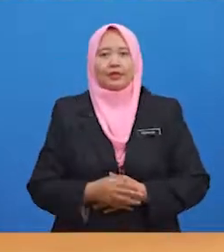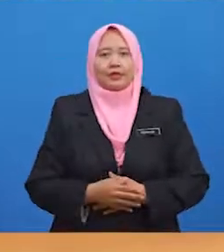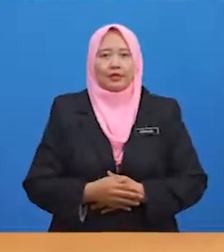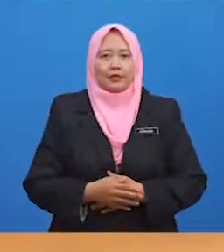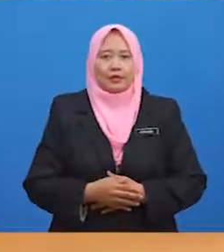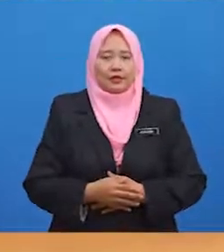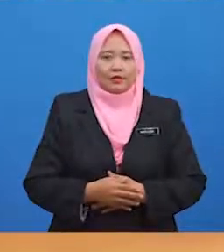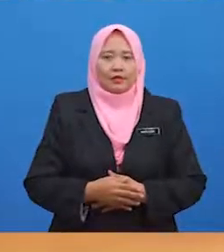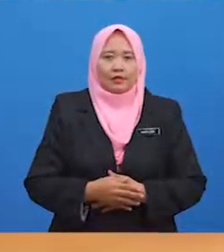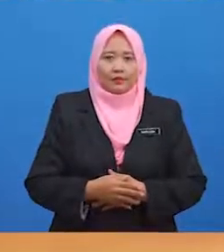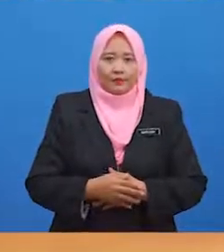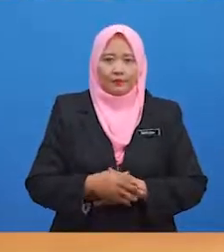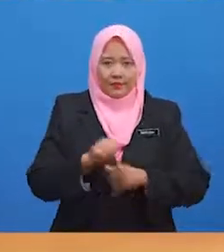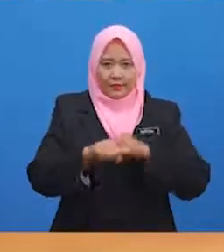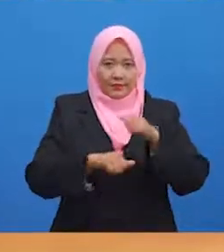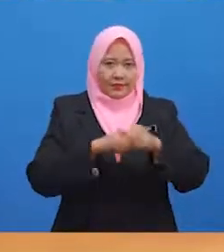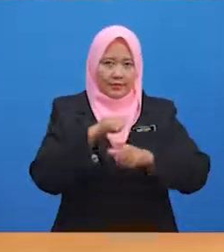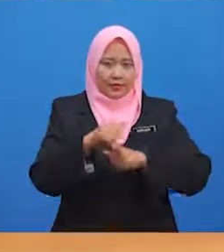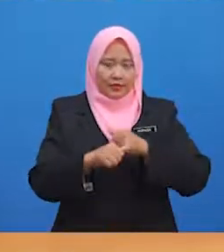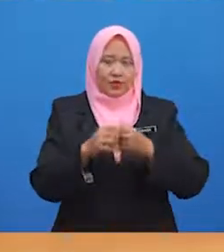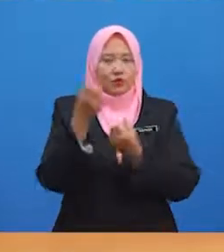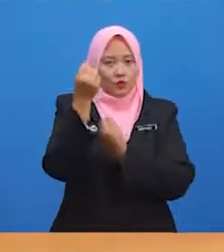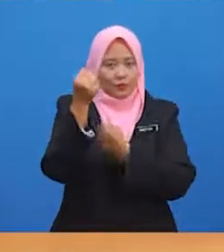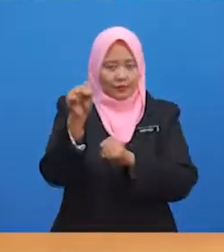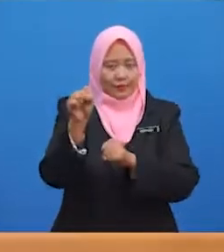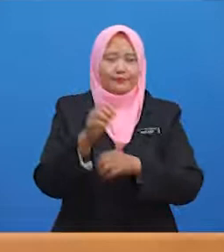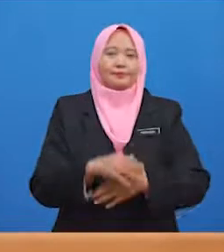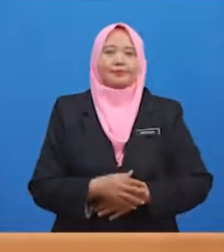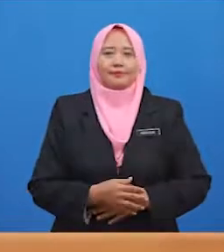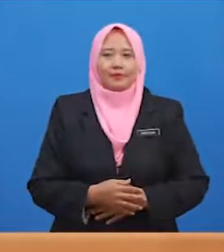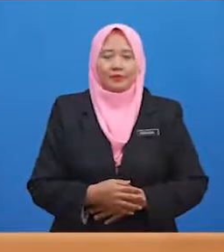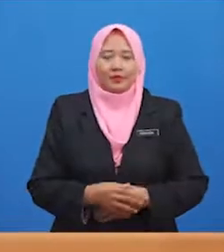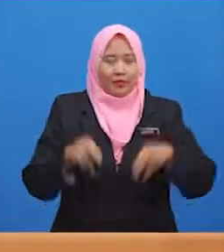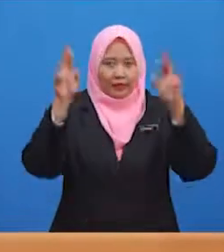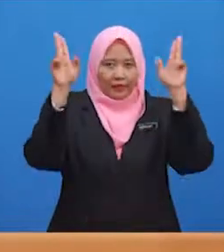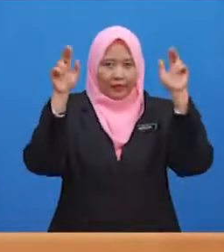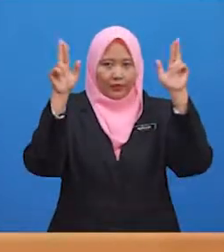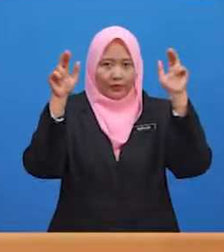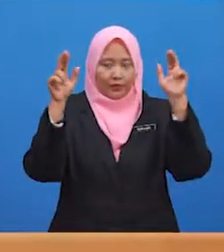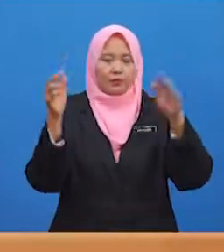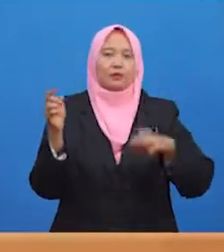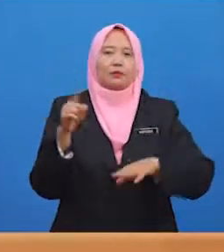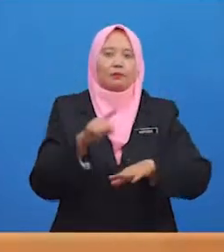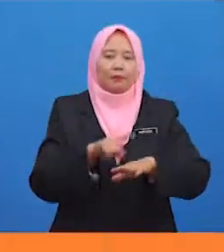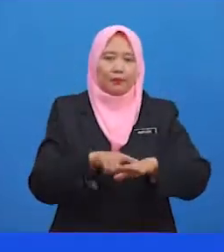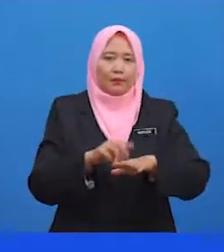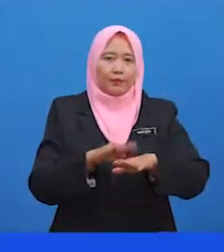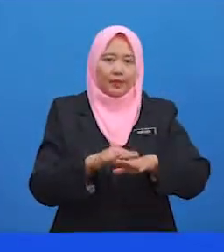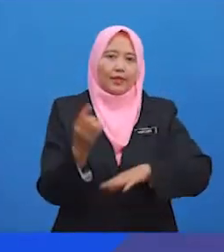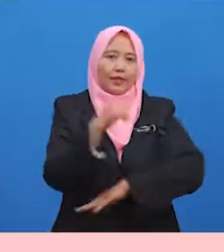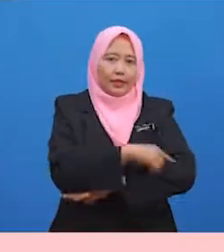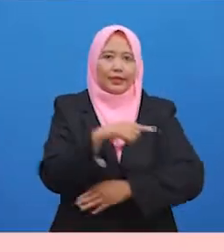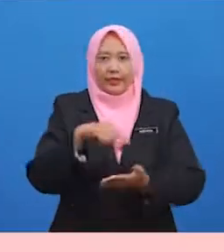Sukan Tingkatan 6 bagi topik dalam semester 3. Tajuk menarik yang akan kita pelajari hari ini